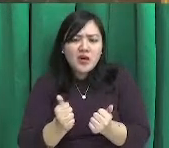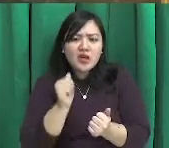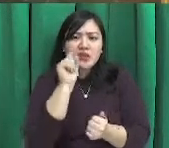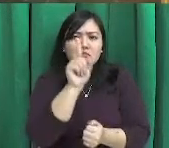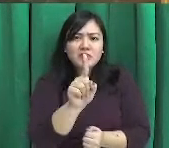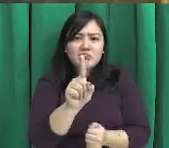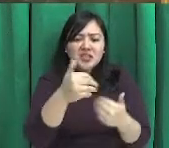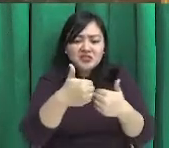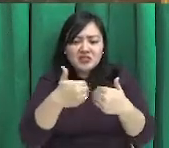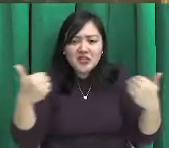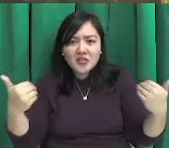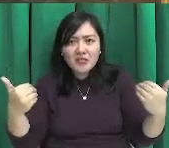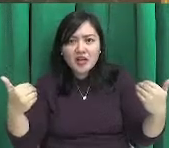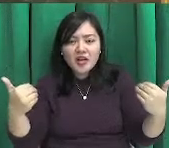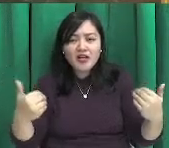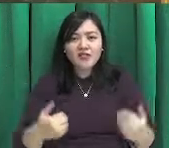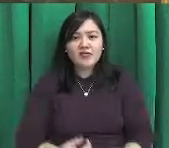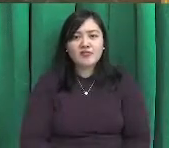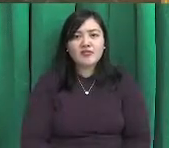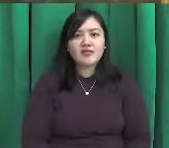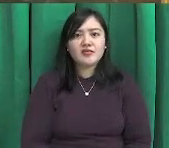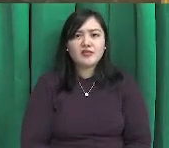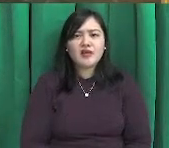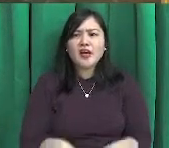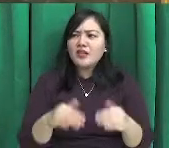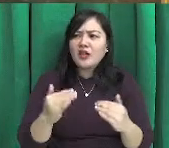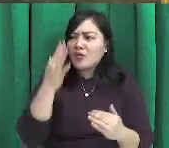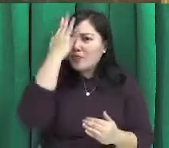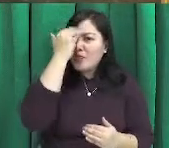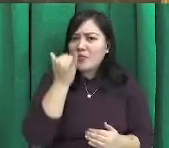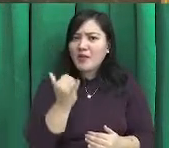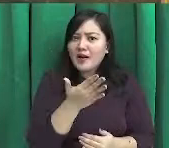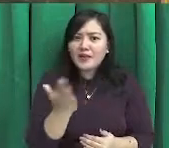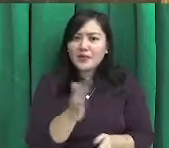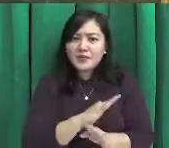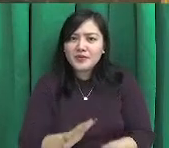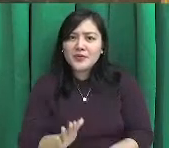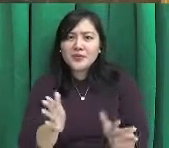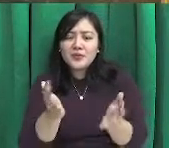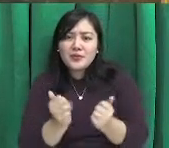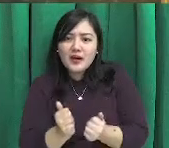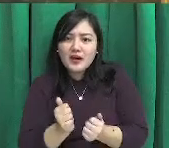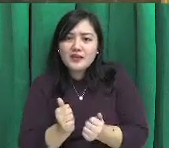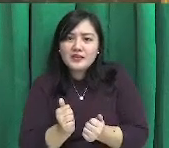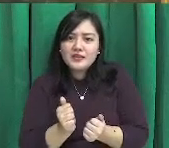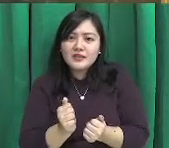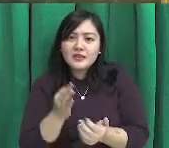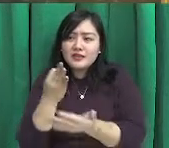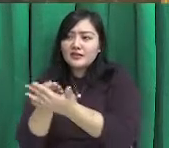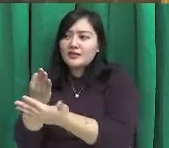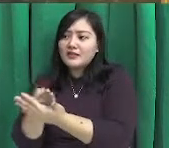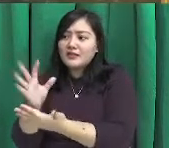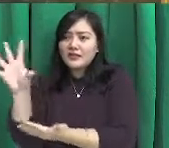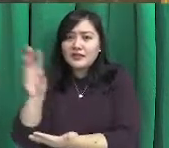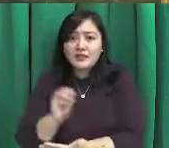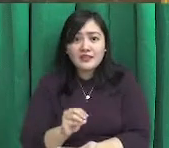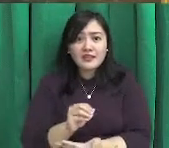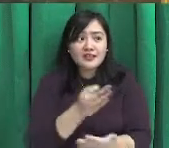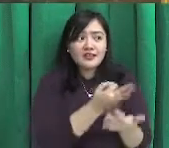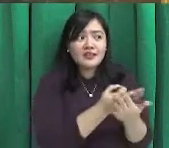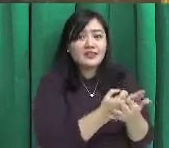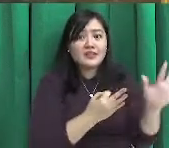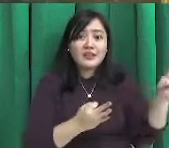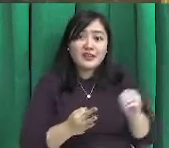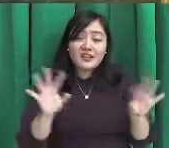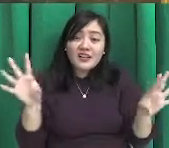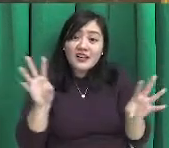mong pagsamahin ang budget ninyo na samantalang pinagsama nga kayo ng Diyos? Yeah, amen. Huh?